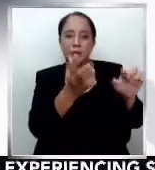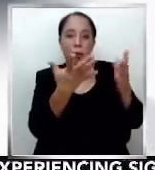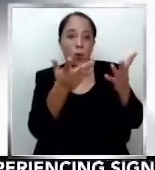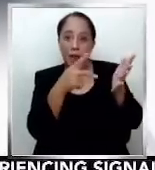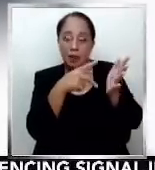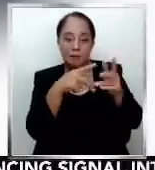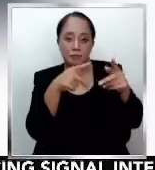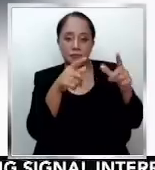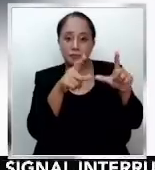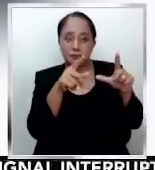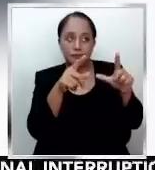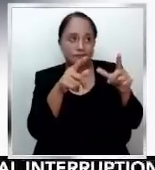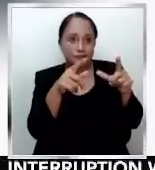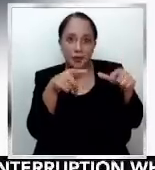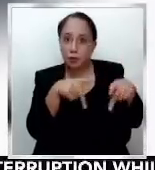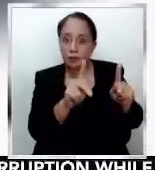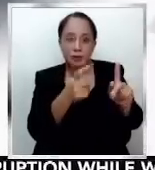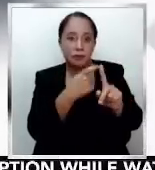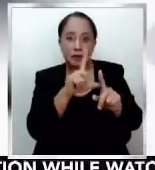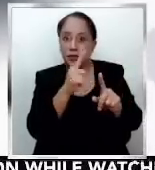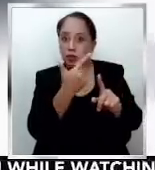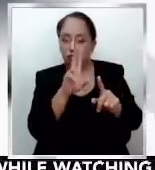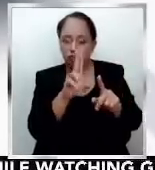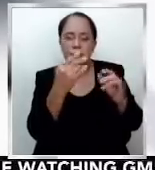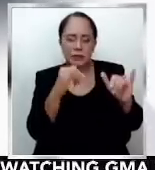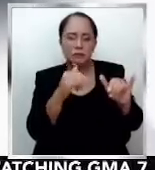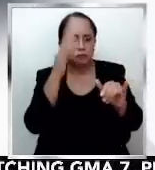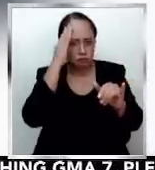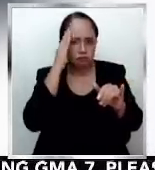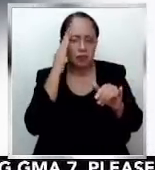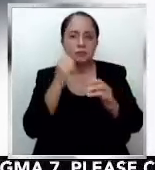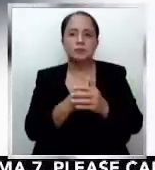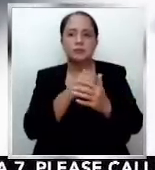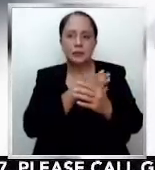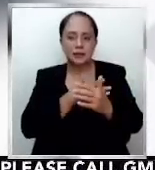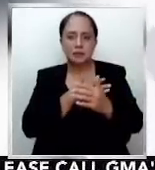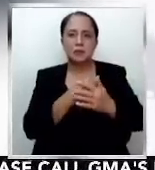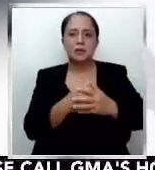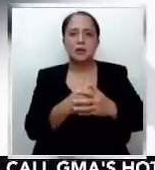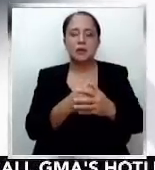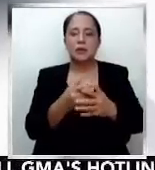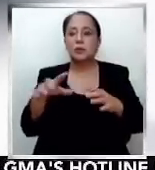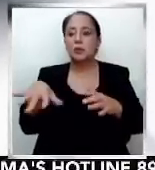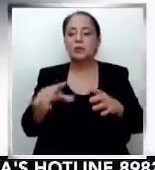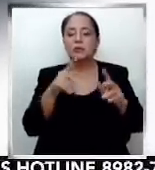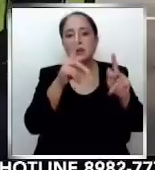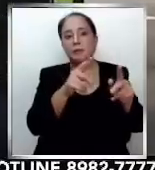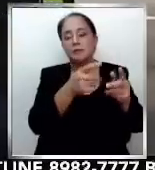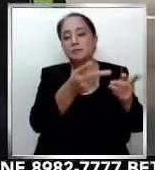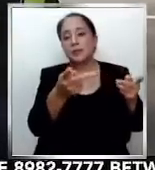local government unit. Okay. Kaya ako inananawagan na please do it in the proper place or proper